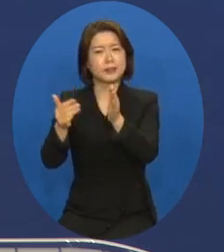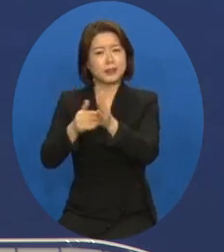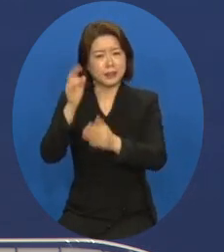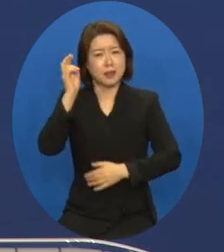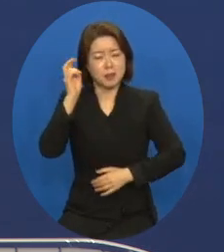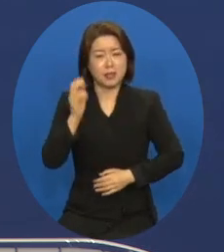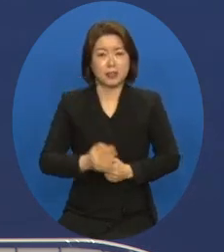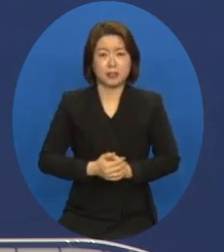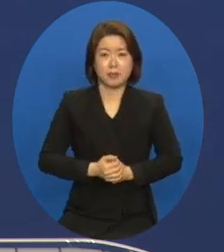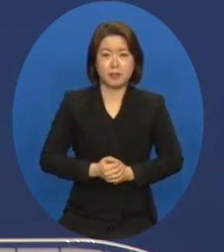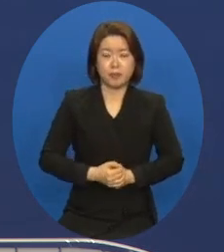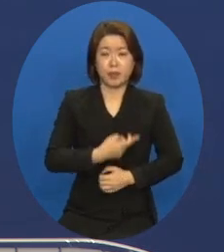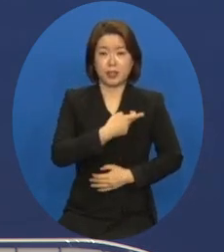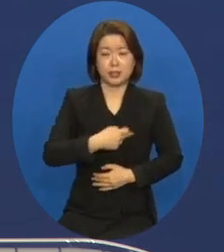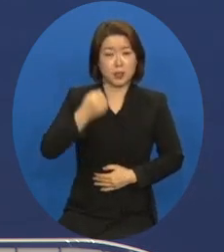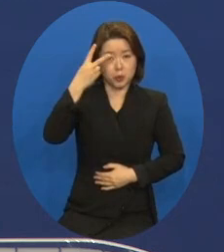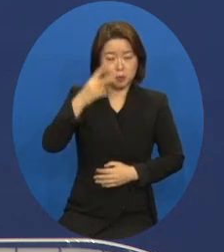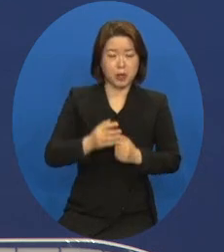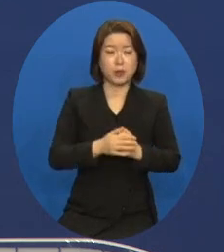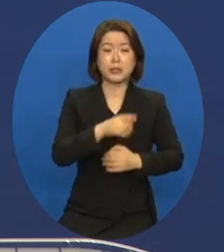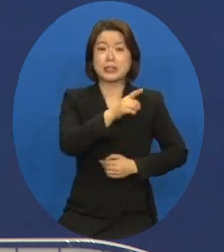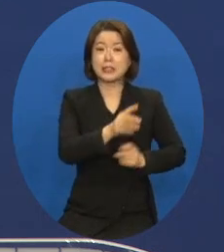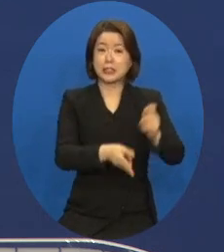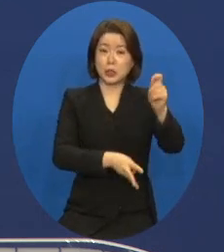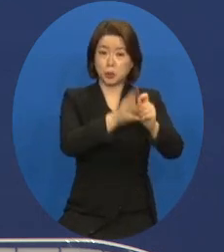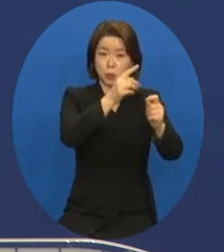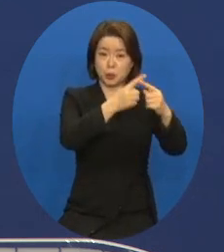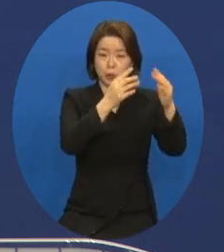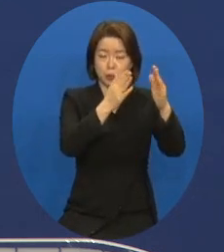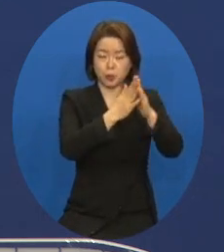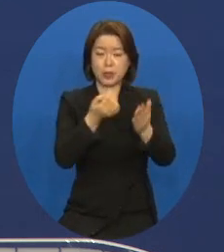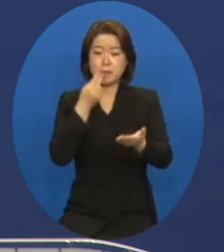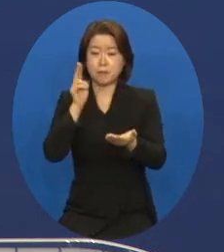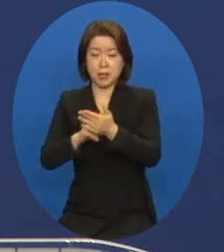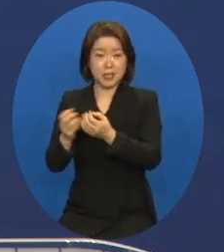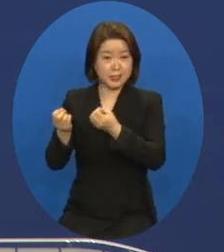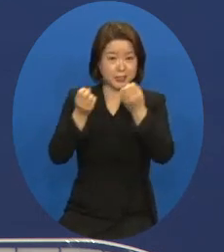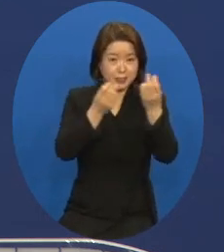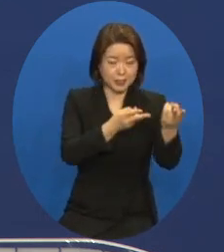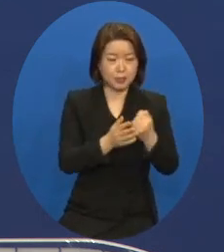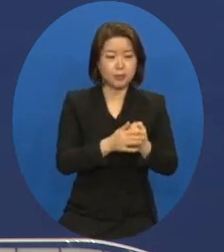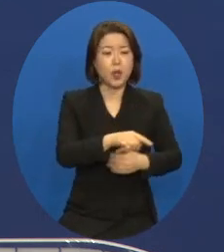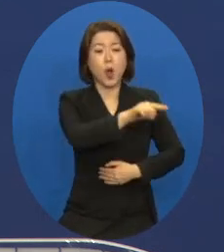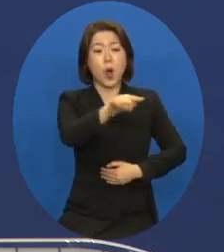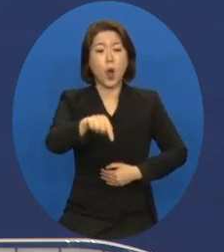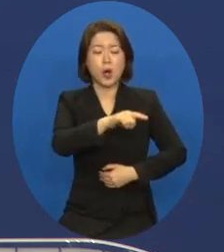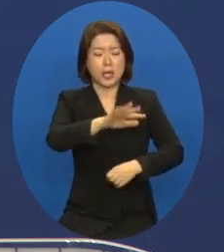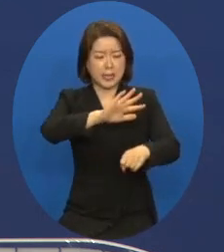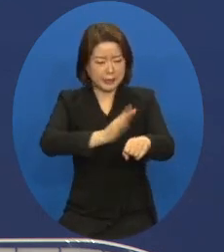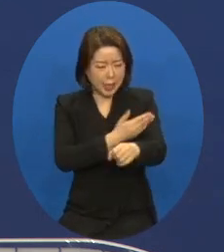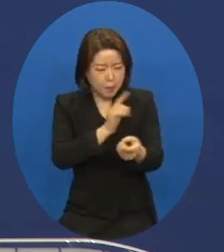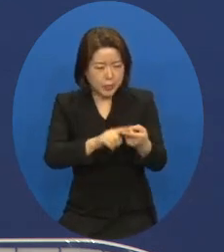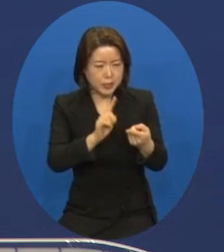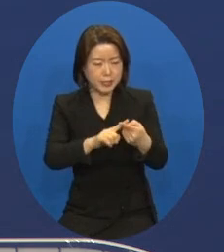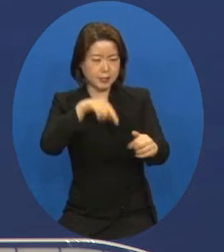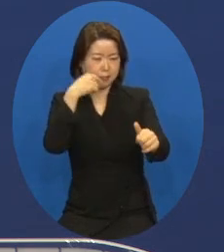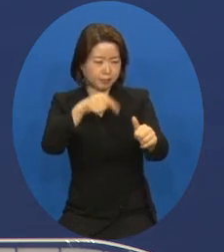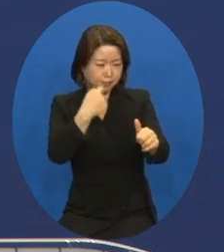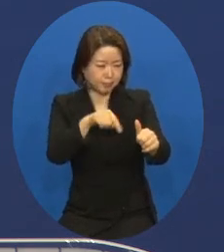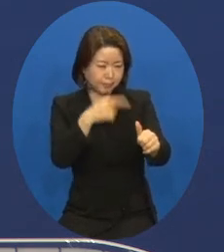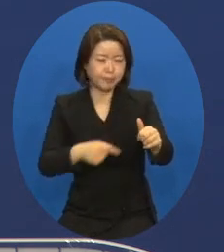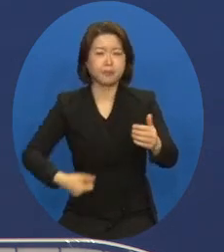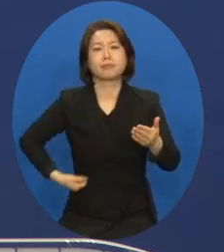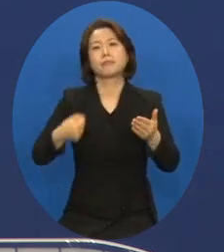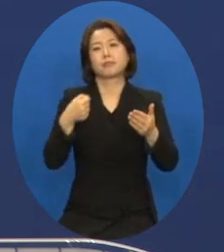바울은 고린도 교회의 편지를 써서 고린도 교회의 잘못을 가르치려고 결심을